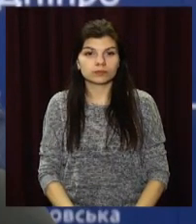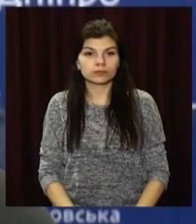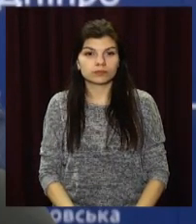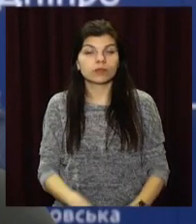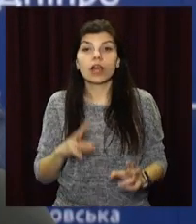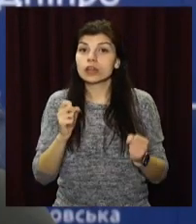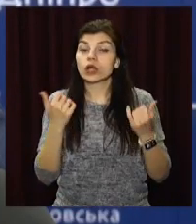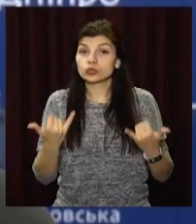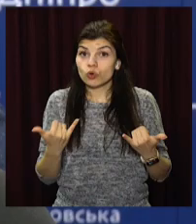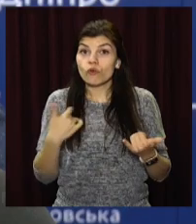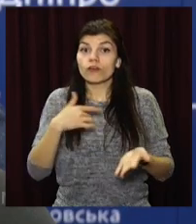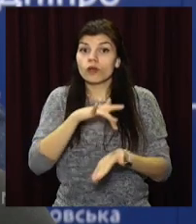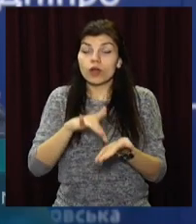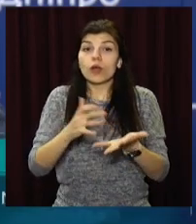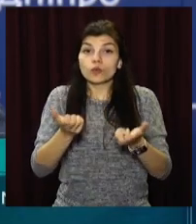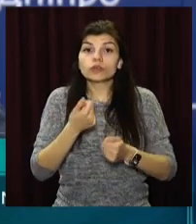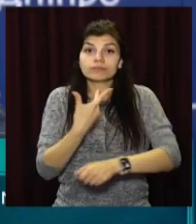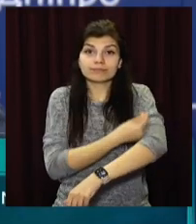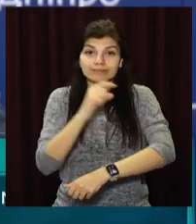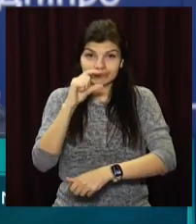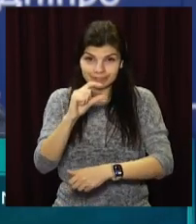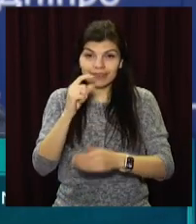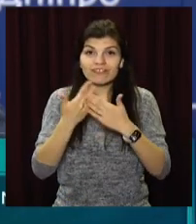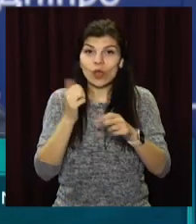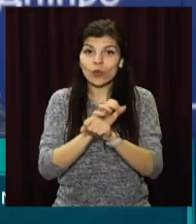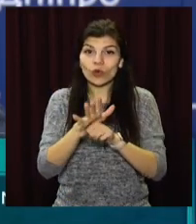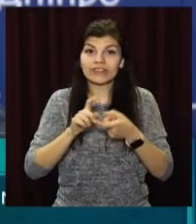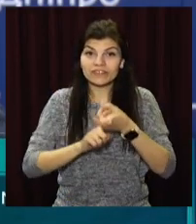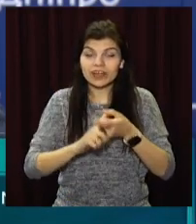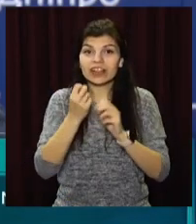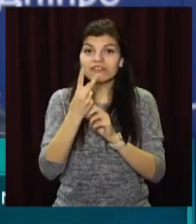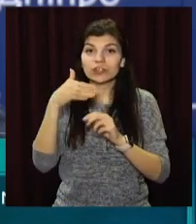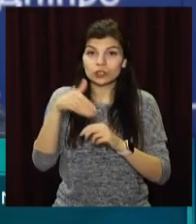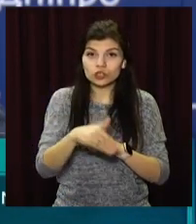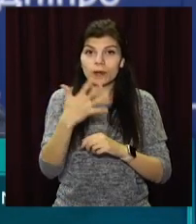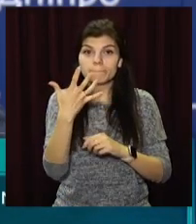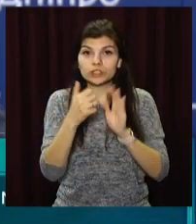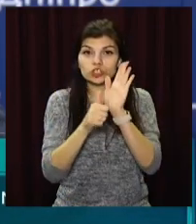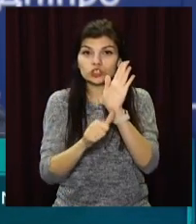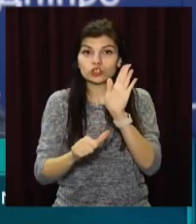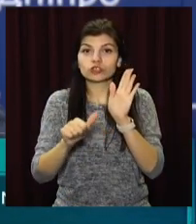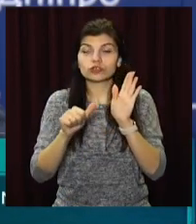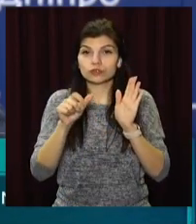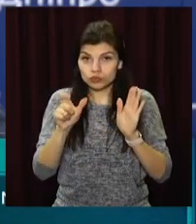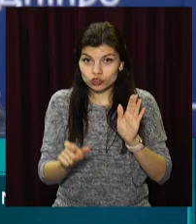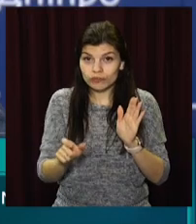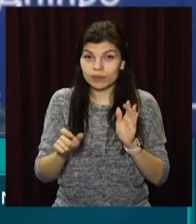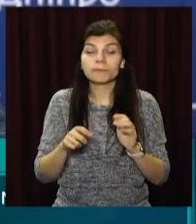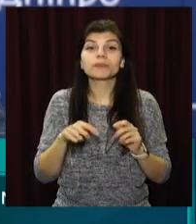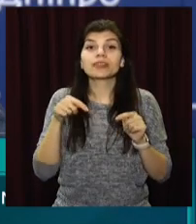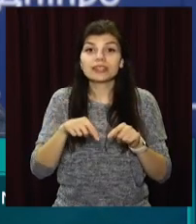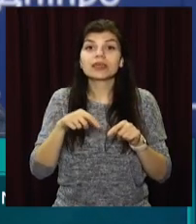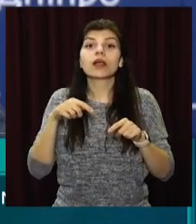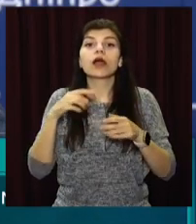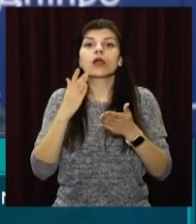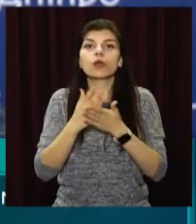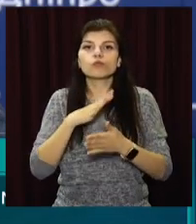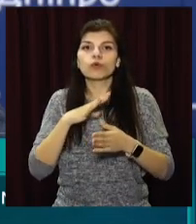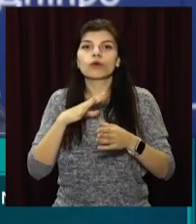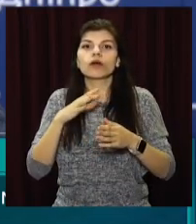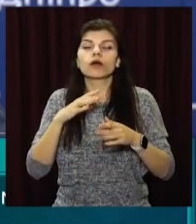На сьогодні в місті отримали щеплення від коронавірусної інфекції 12560 осіб. З них мобільними